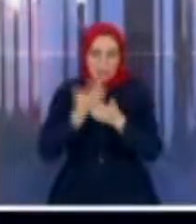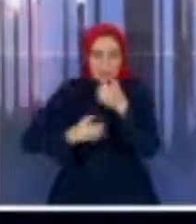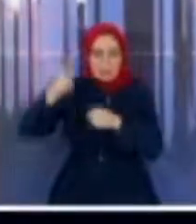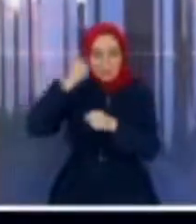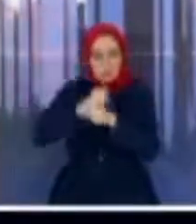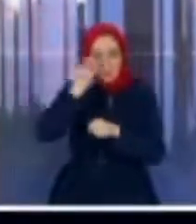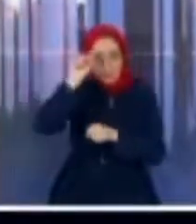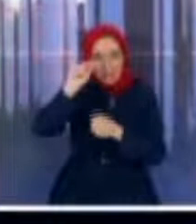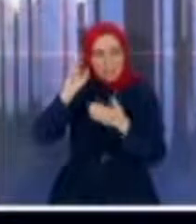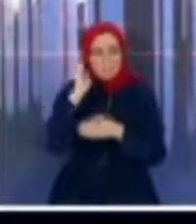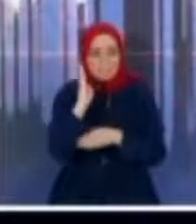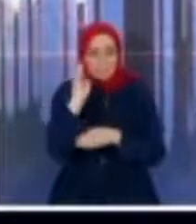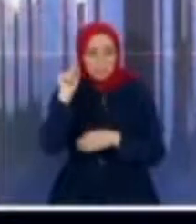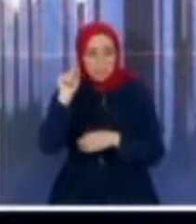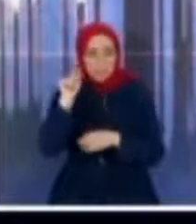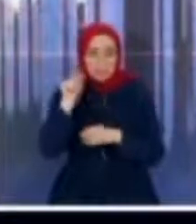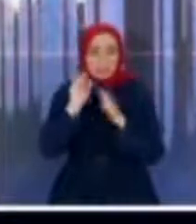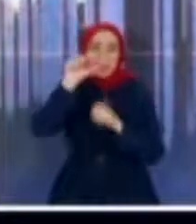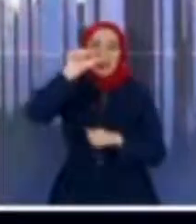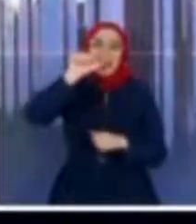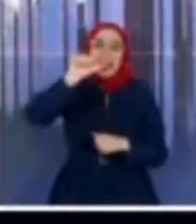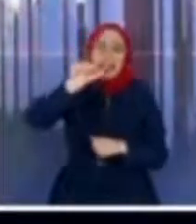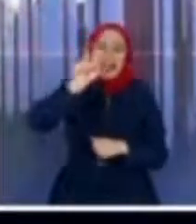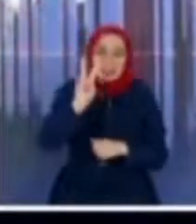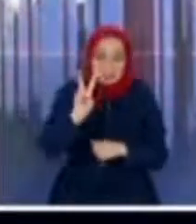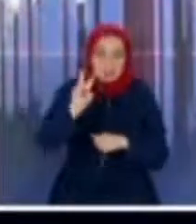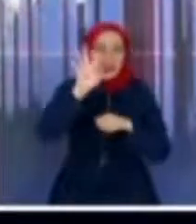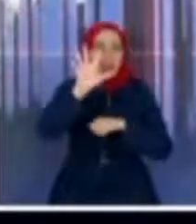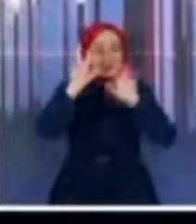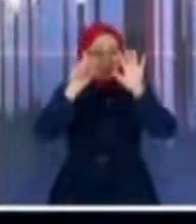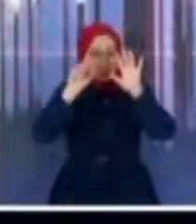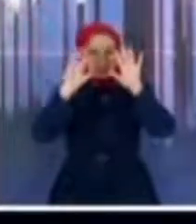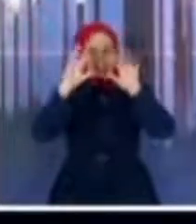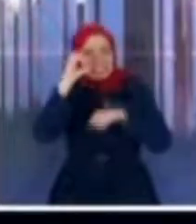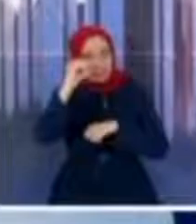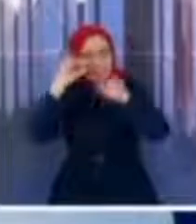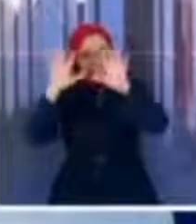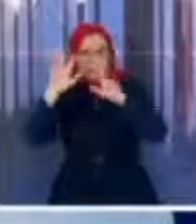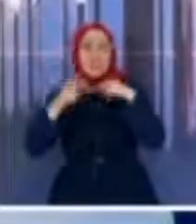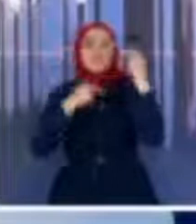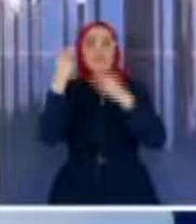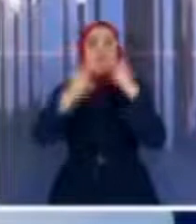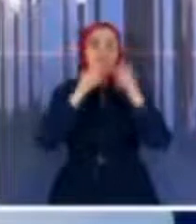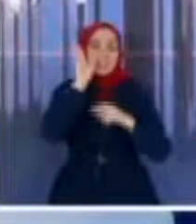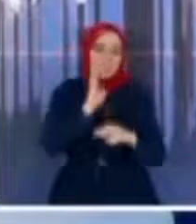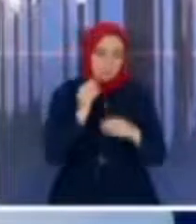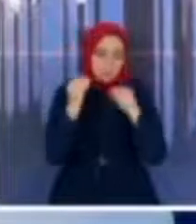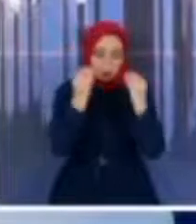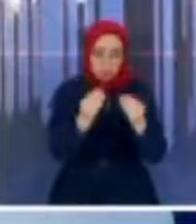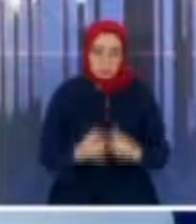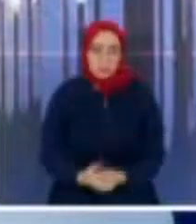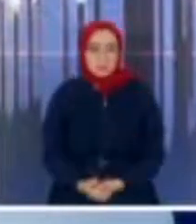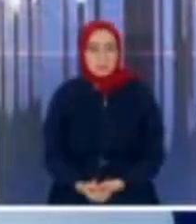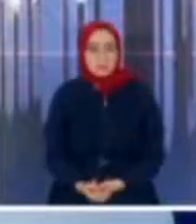الشمال الغربي؟ بالله يصوتوا لهم على ادو على 85 سرعه. يعطيك الصحه. هيا انسى انت تفضل.